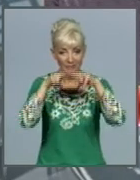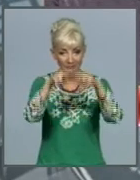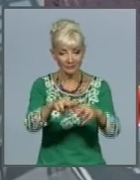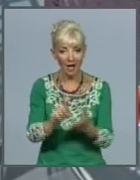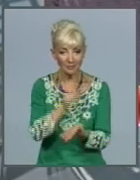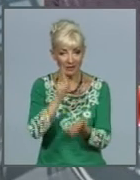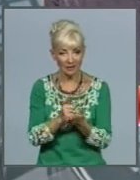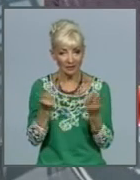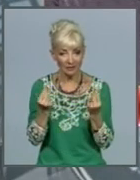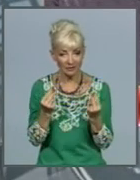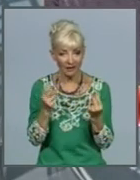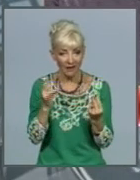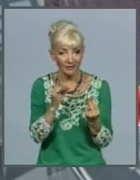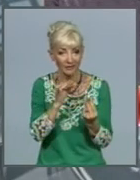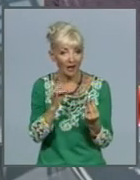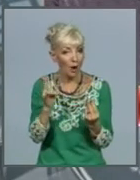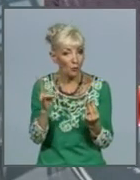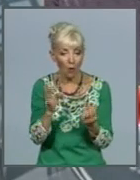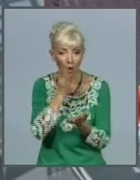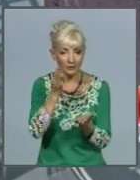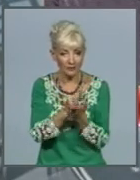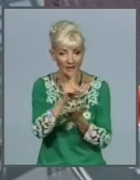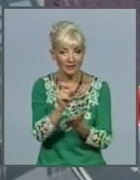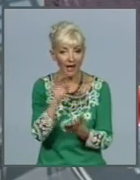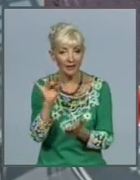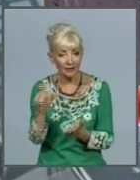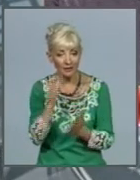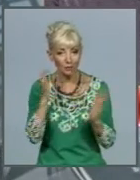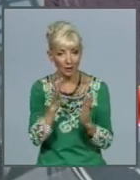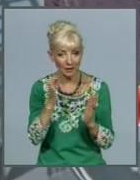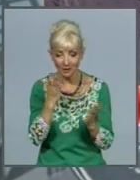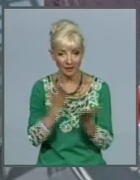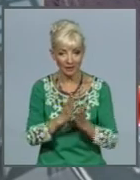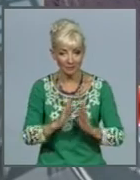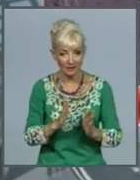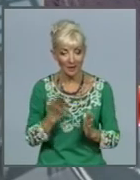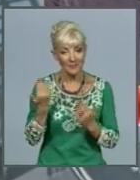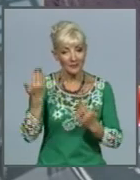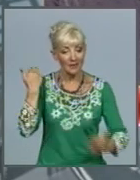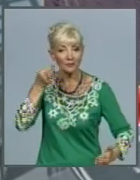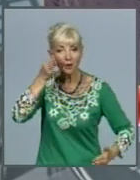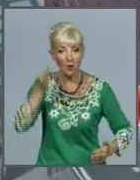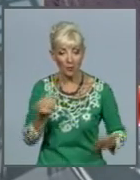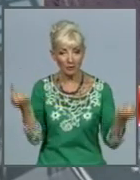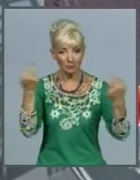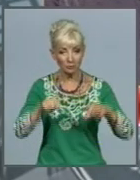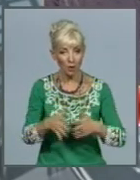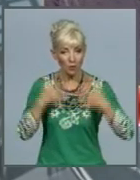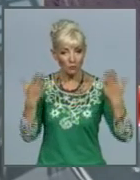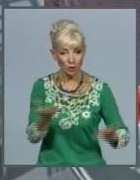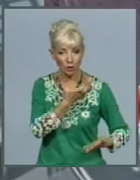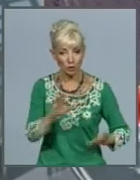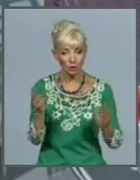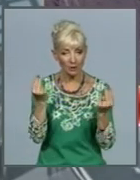ніякої відповідальності за їх збереження не несе. Маючи недавній досвід банкрутства більше сотні комерційних банків,